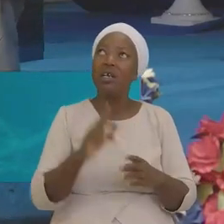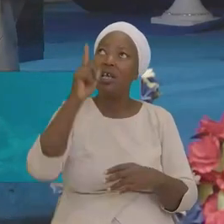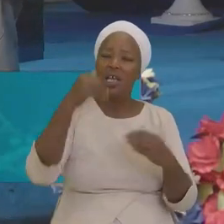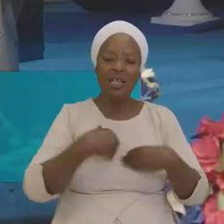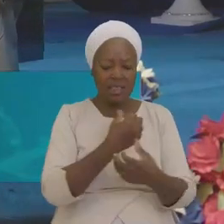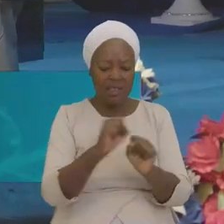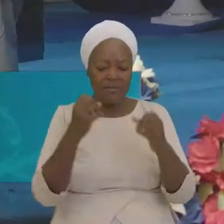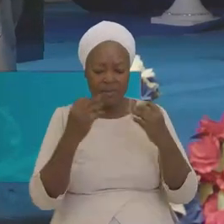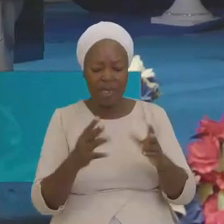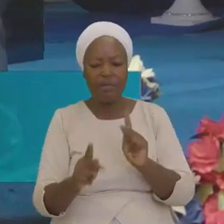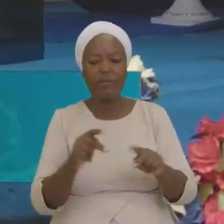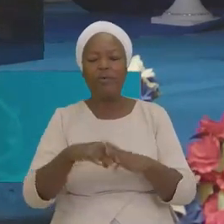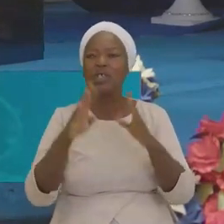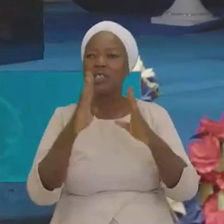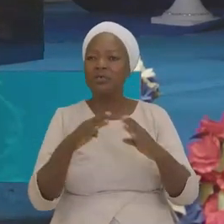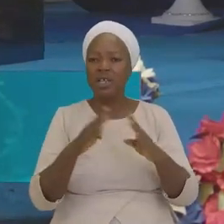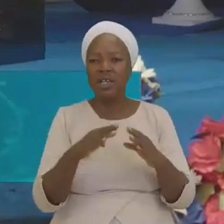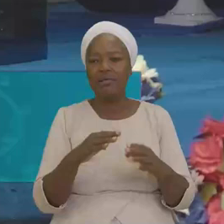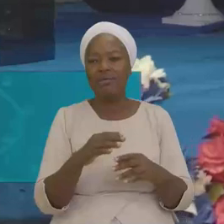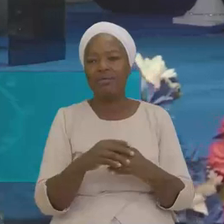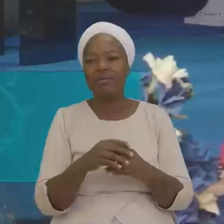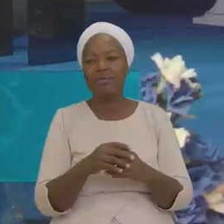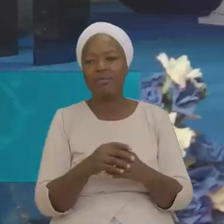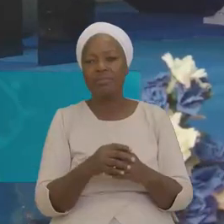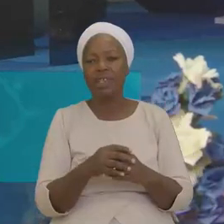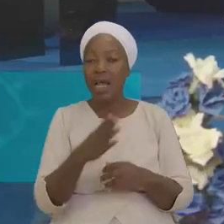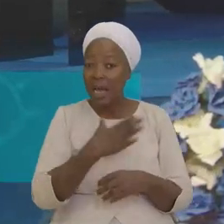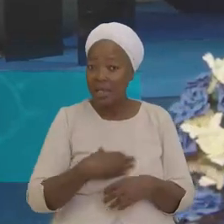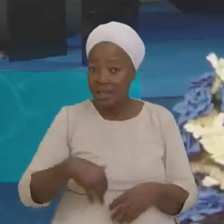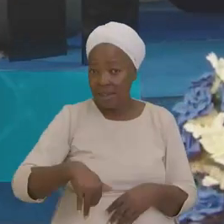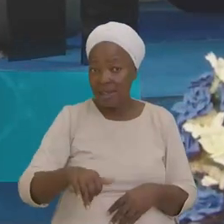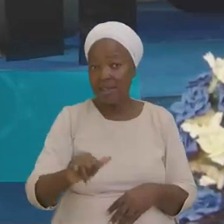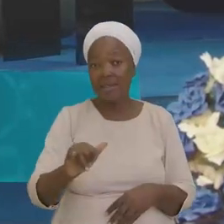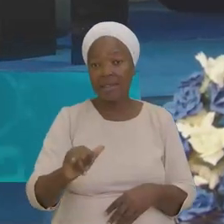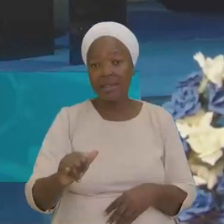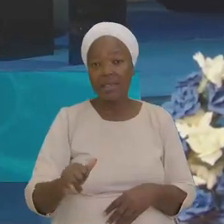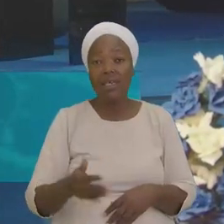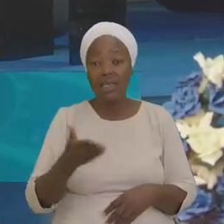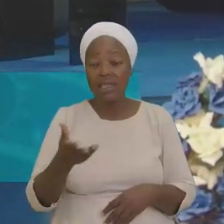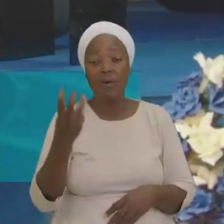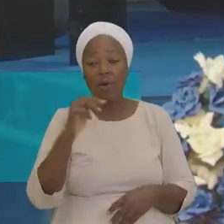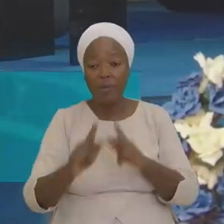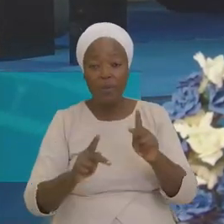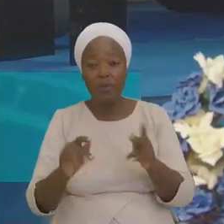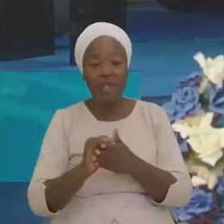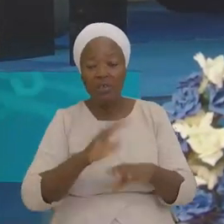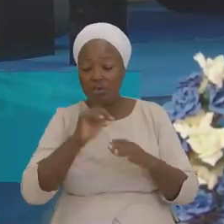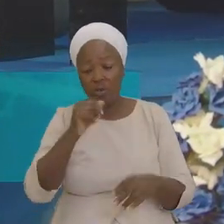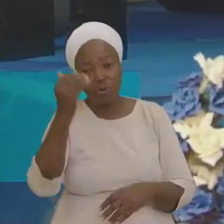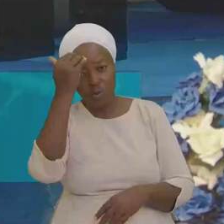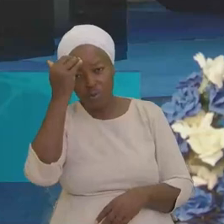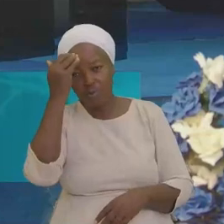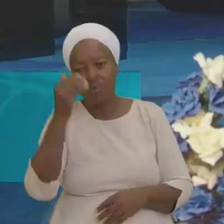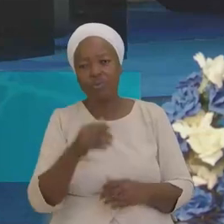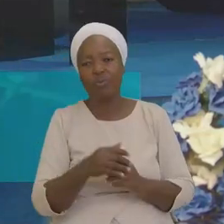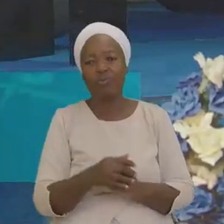personnes à Jérusalem. Il avait sauvé plusieurs personnes à Jérusalem. Mais il y avait